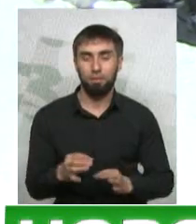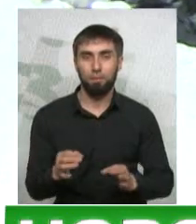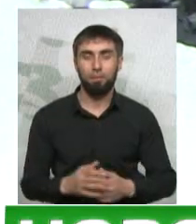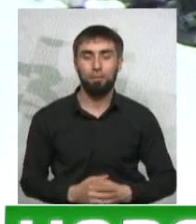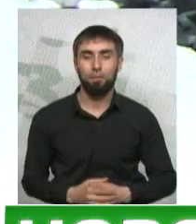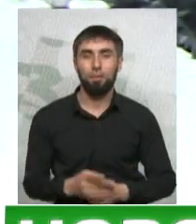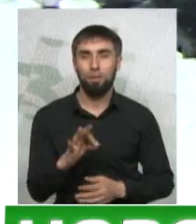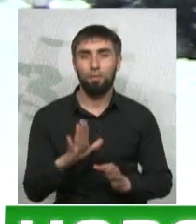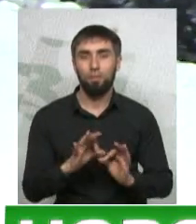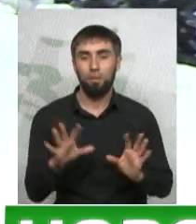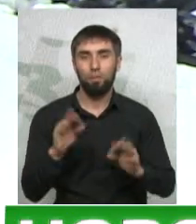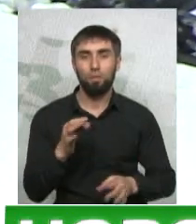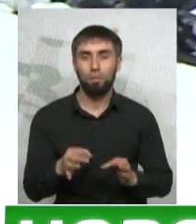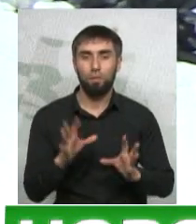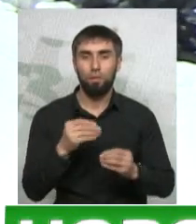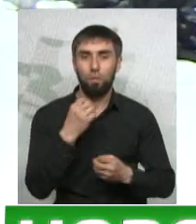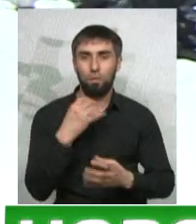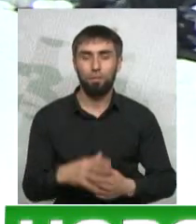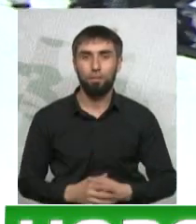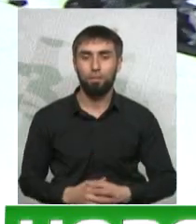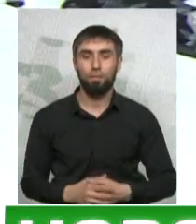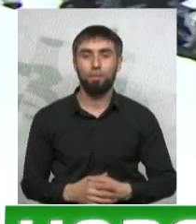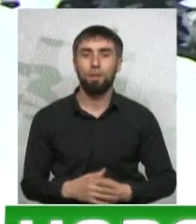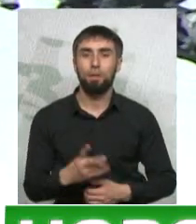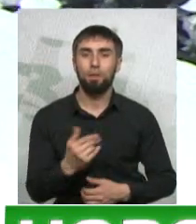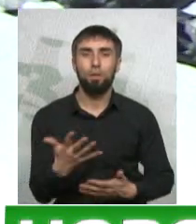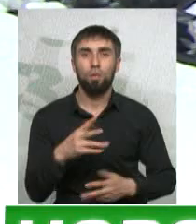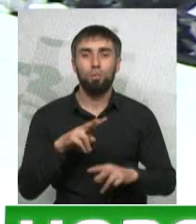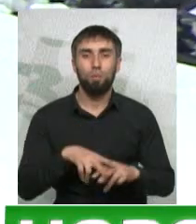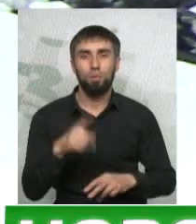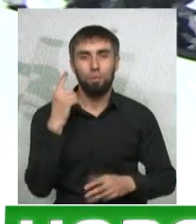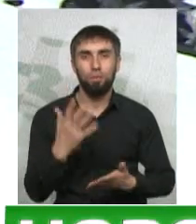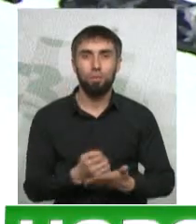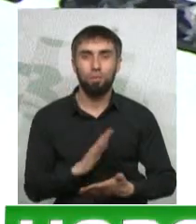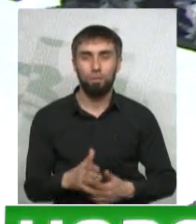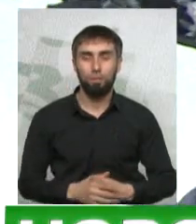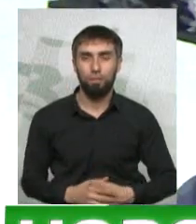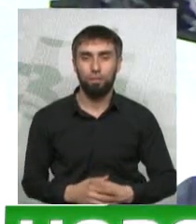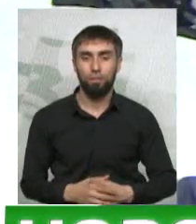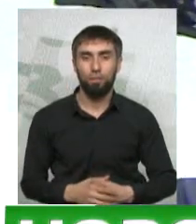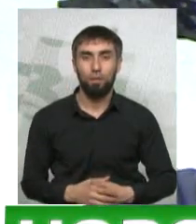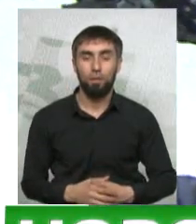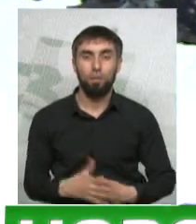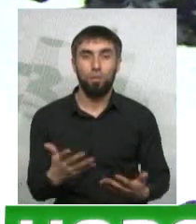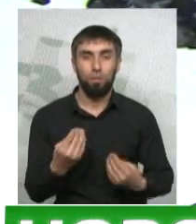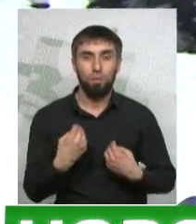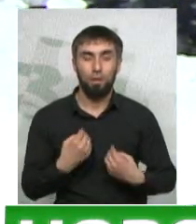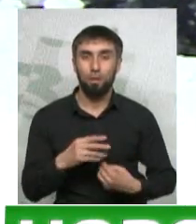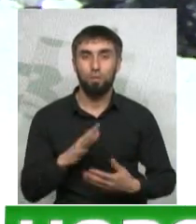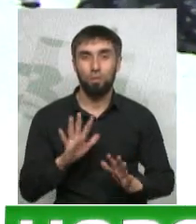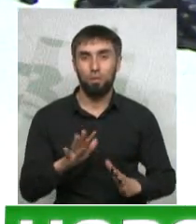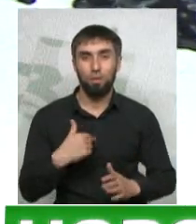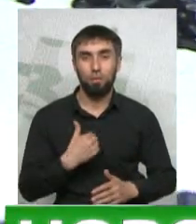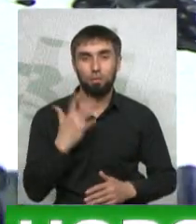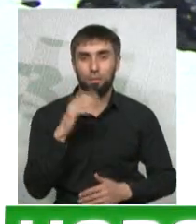в принципе все нормально все хорошо На какое место сегодня рассчитываете какой дадут лишь бы